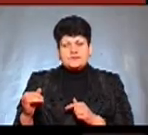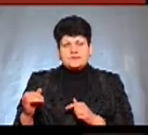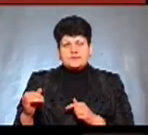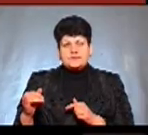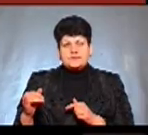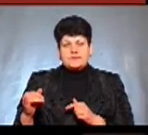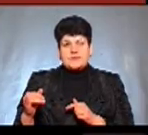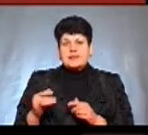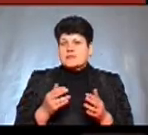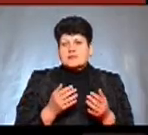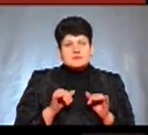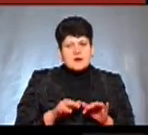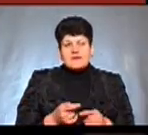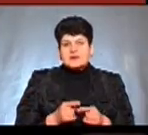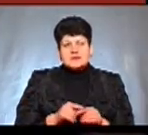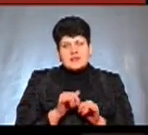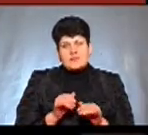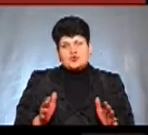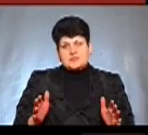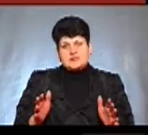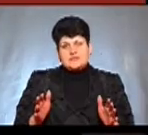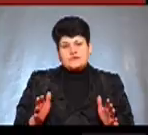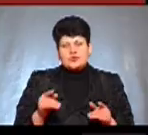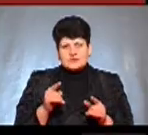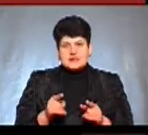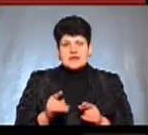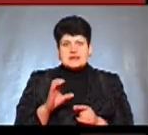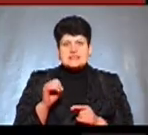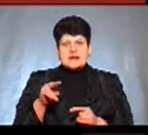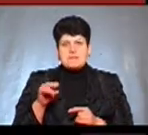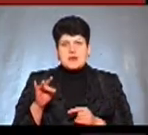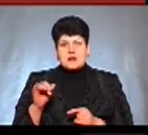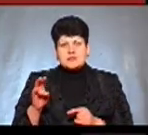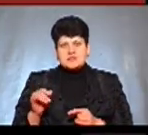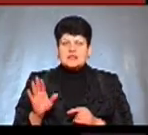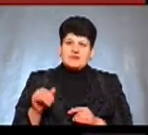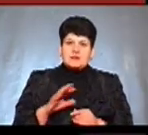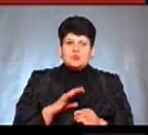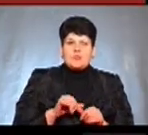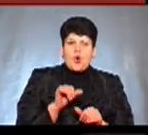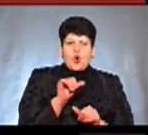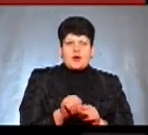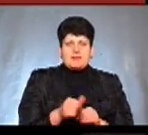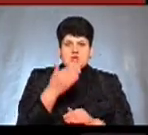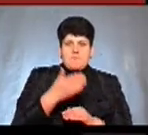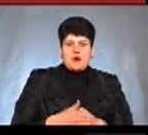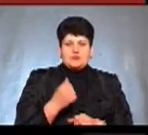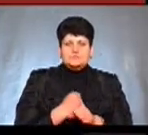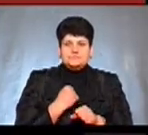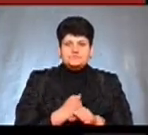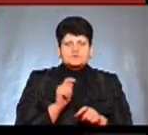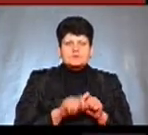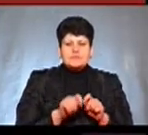громади, ну насправді це неможливо. Тому що це вже такий сепаратизм. Знаєте, давайте ми зараз будемо от відокремлювати, давайте там шлабаум поставимо, будемо